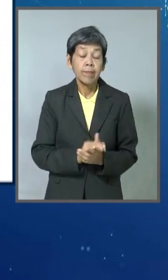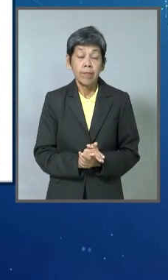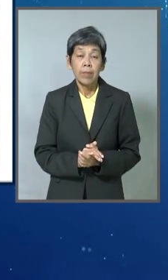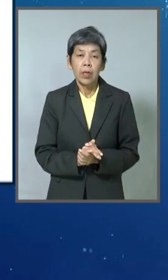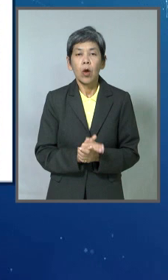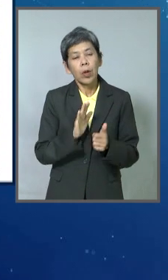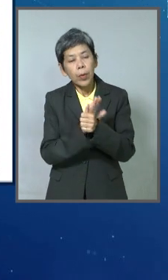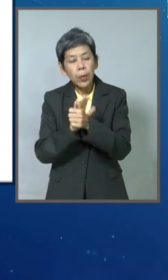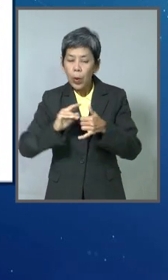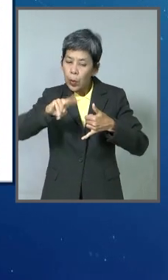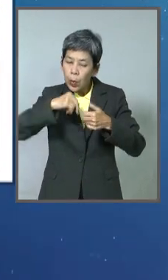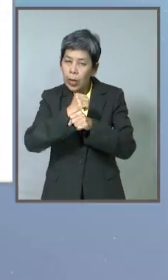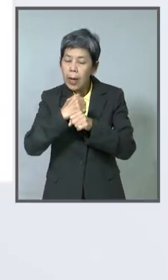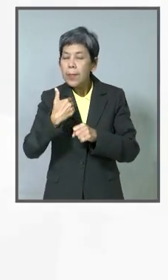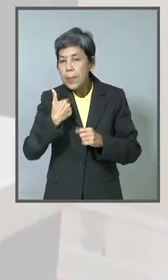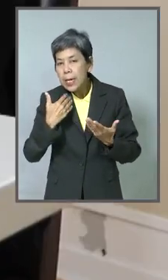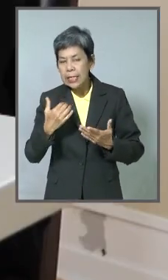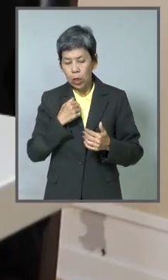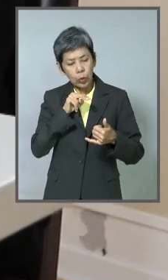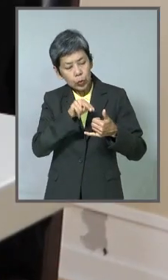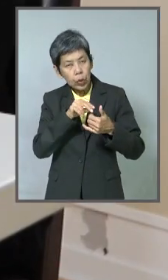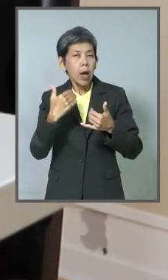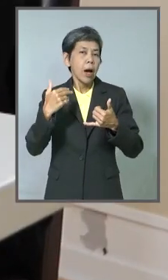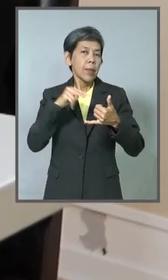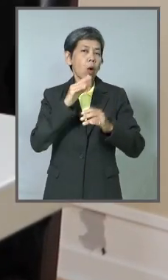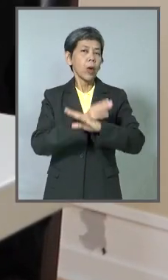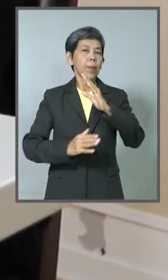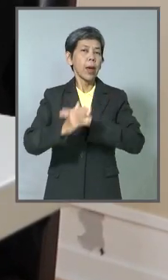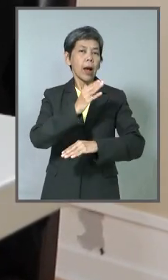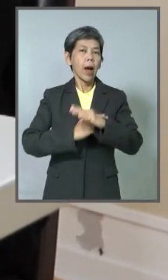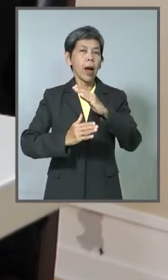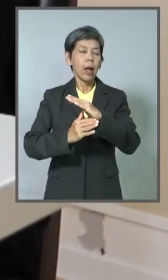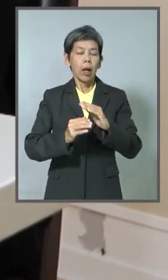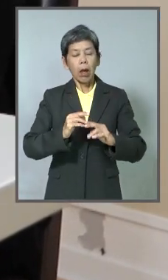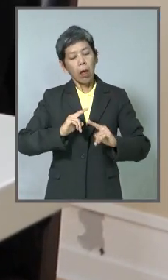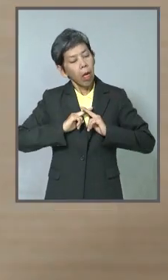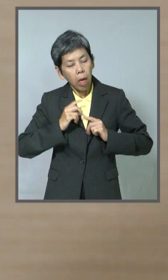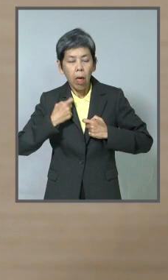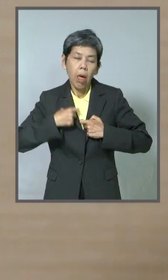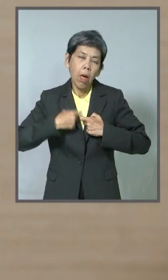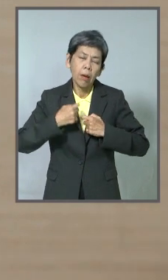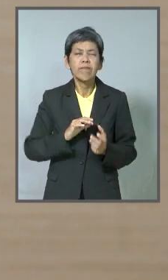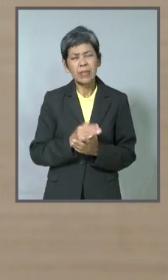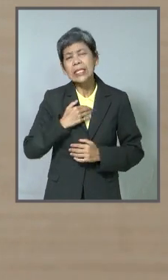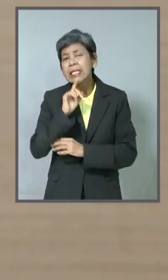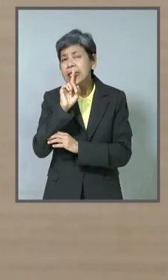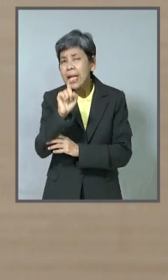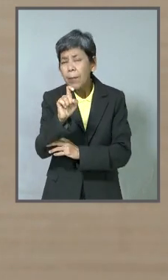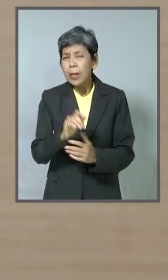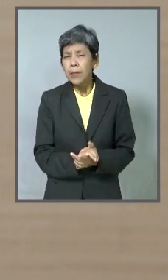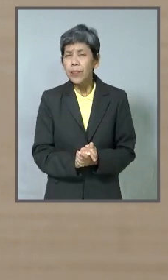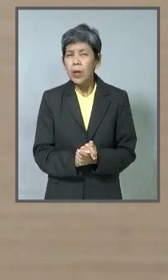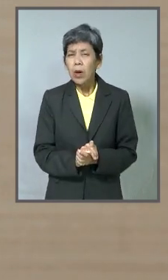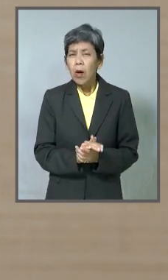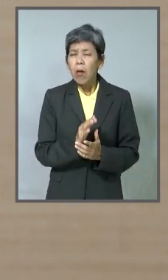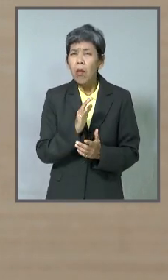แล้วก็ผู้ดูแลที่ต้องดูแลคนพิการที่ช่วยเหลือตัวเองไม่ได ้แล้วในก